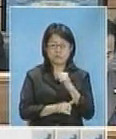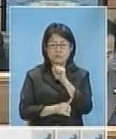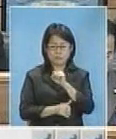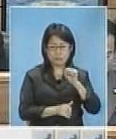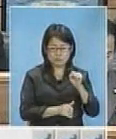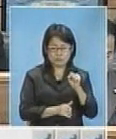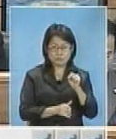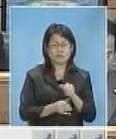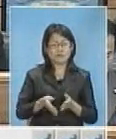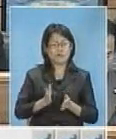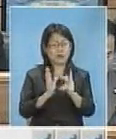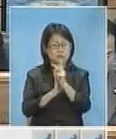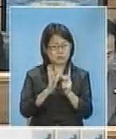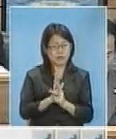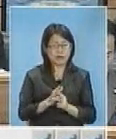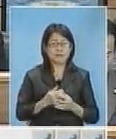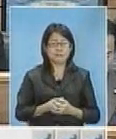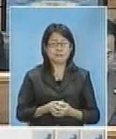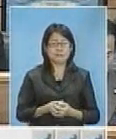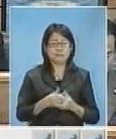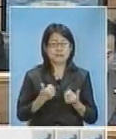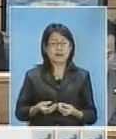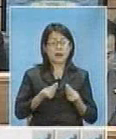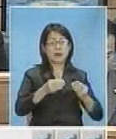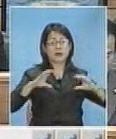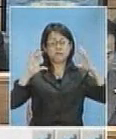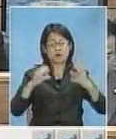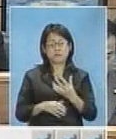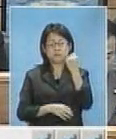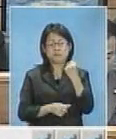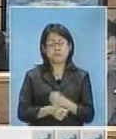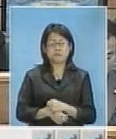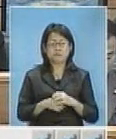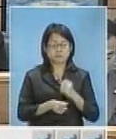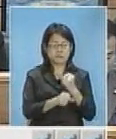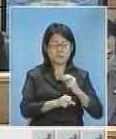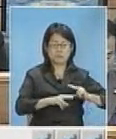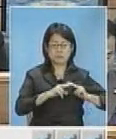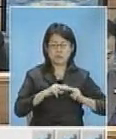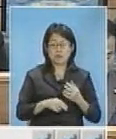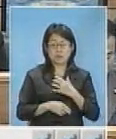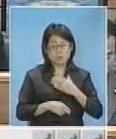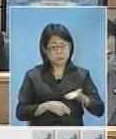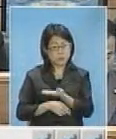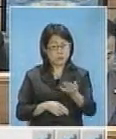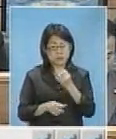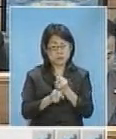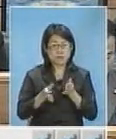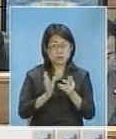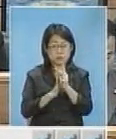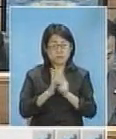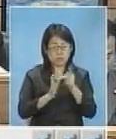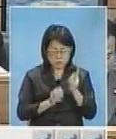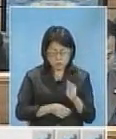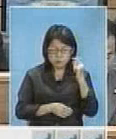ติกลับไปให้กับทางฝ่ายบริหารผมคิดว่าพวกเราที่เป็นฝ่ายนิติบัญญัติครับต้องระมัดระ